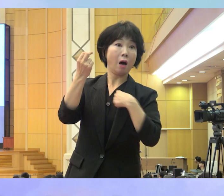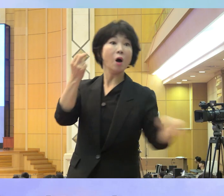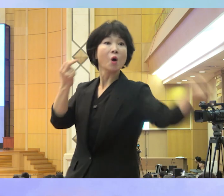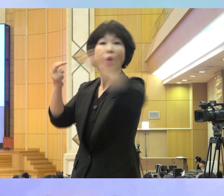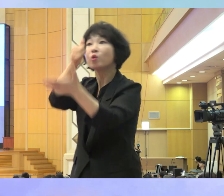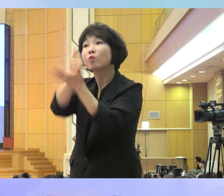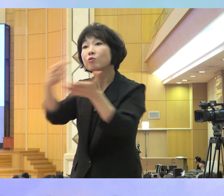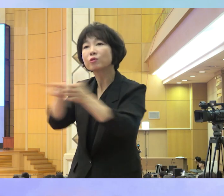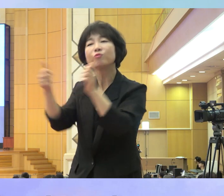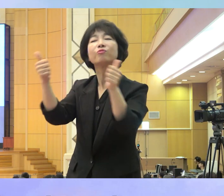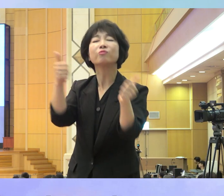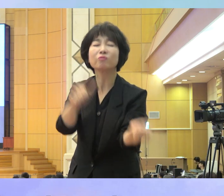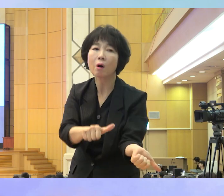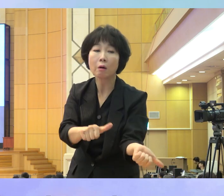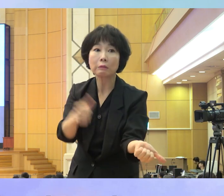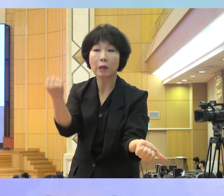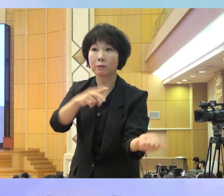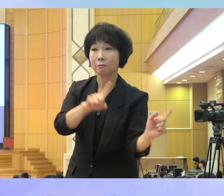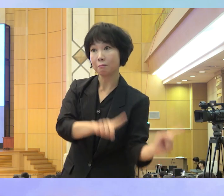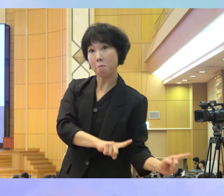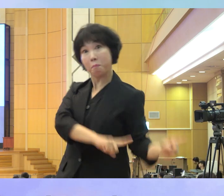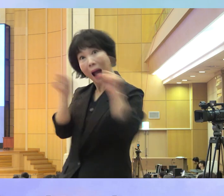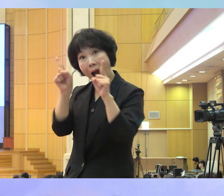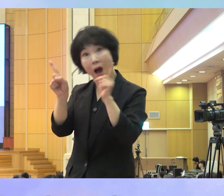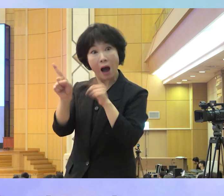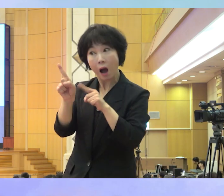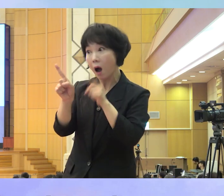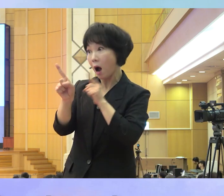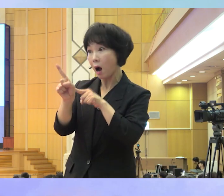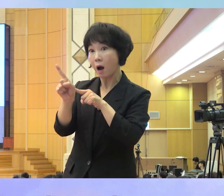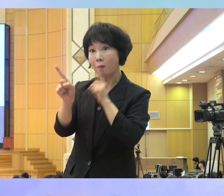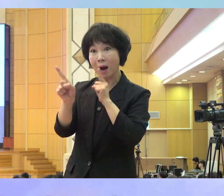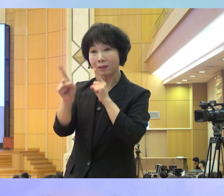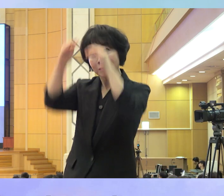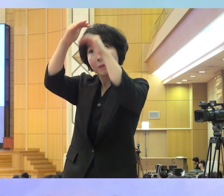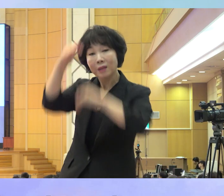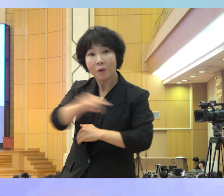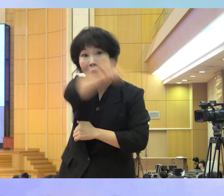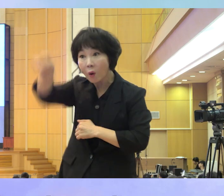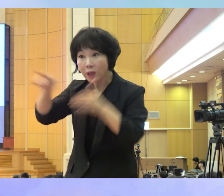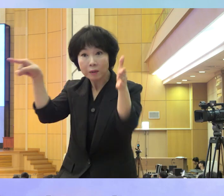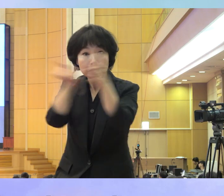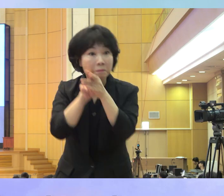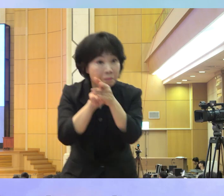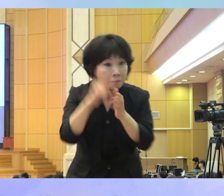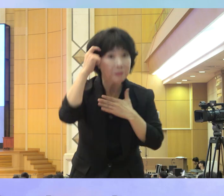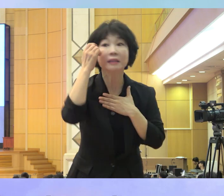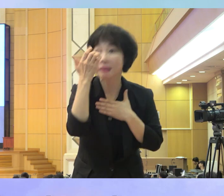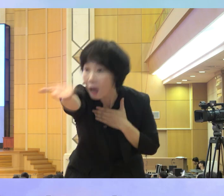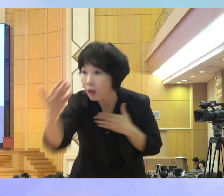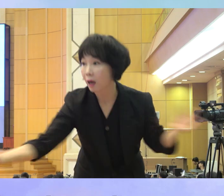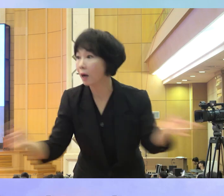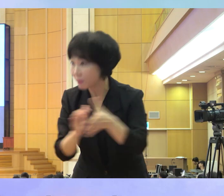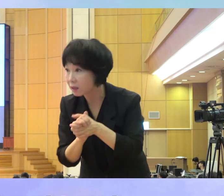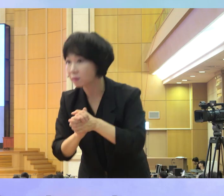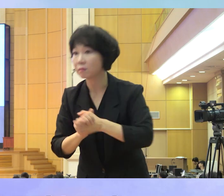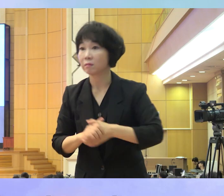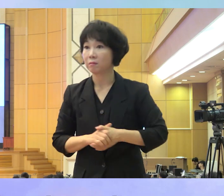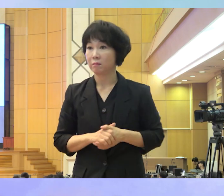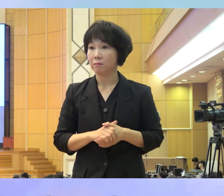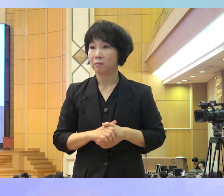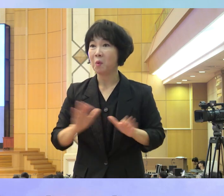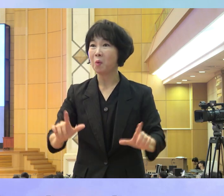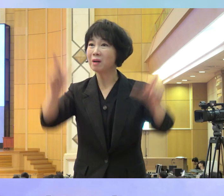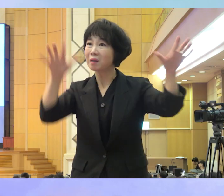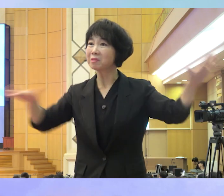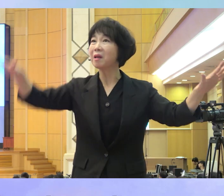죽었다가 살아난다는 사실, 이 말씀을 너는 믿느냐라고 물어봤어요. 오늘날 사람들은 막연하게